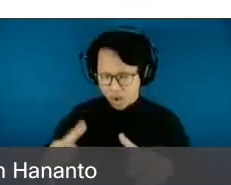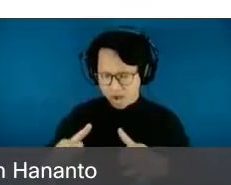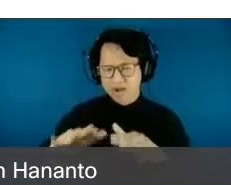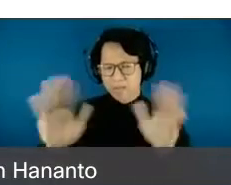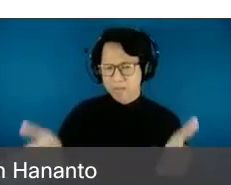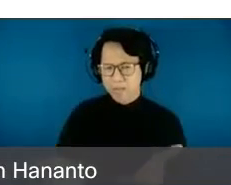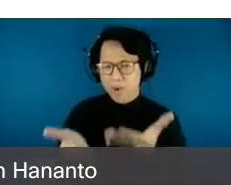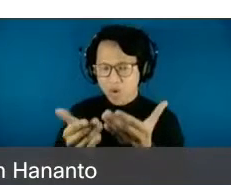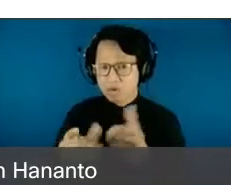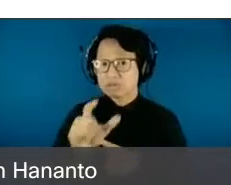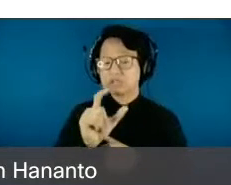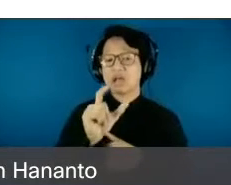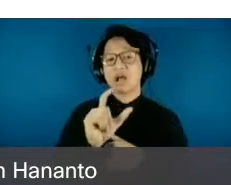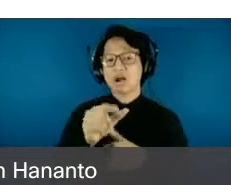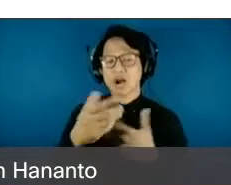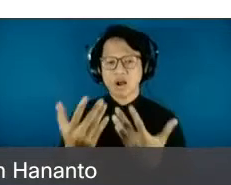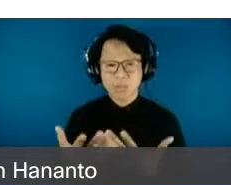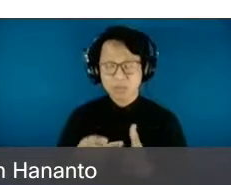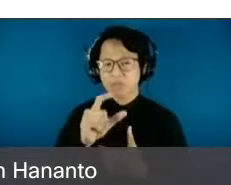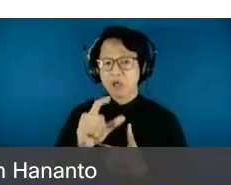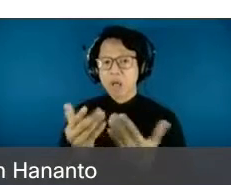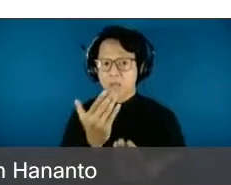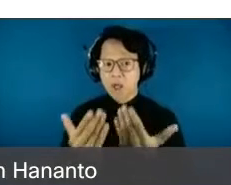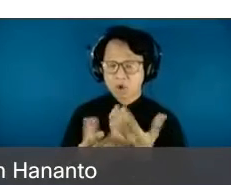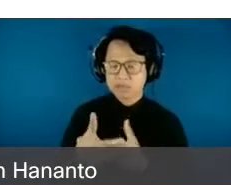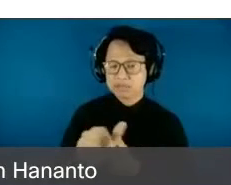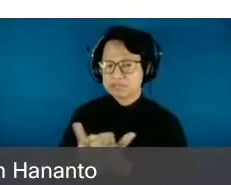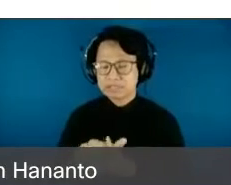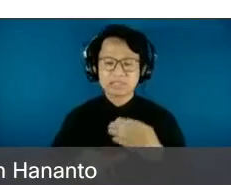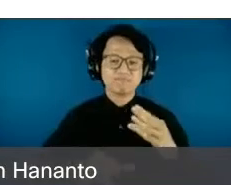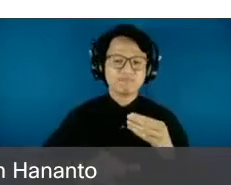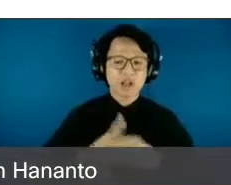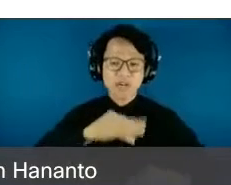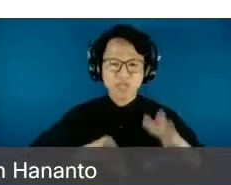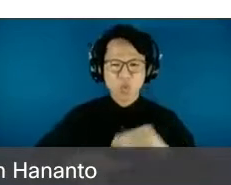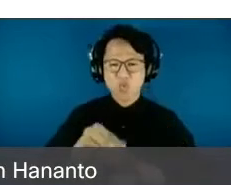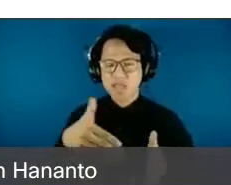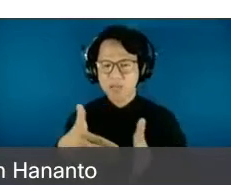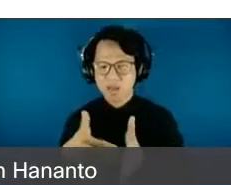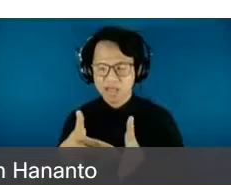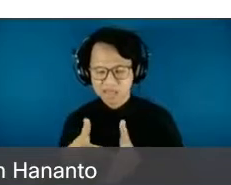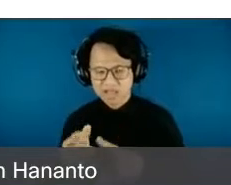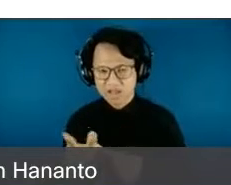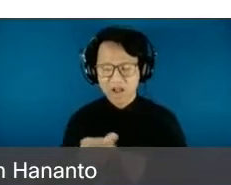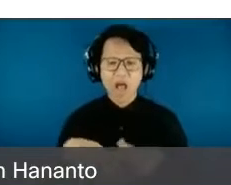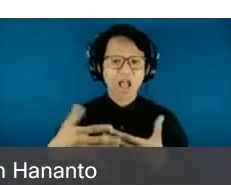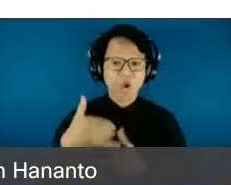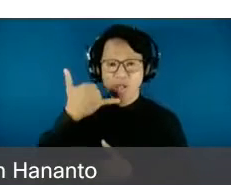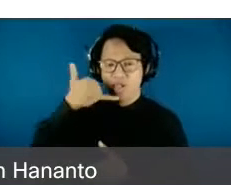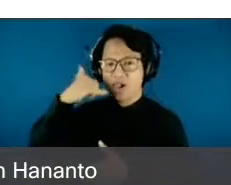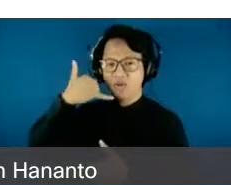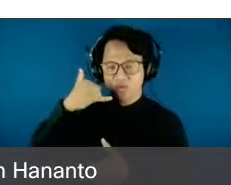dibangun melalui berbagai platform. Contohnya seperti diskusi terbatas, komunikasi via telepon,